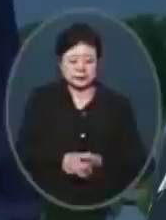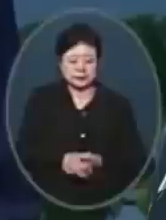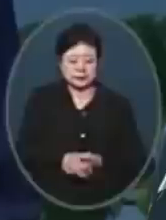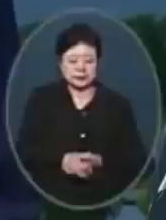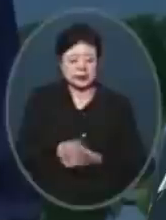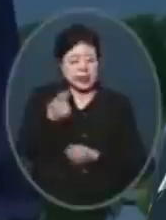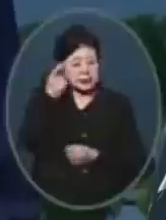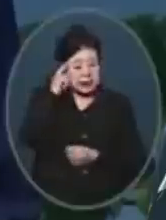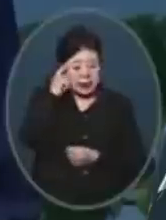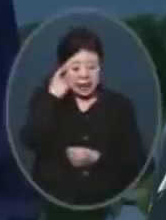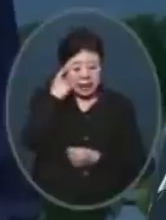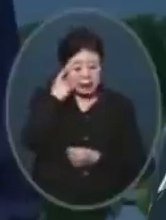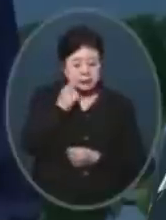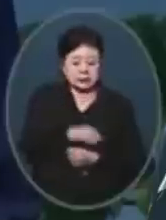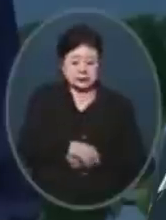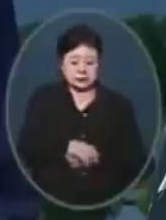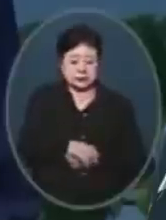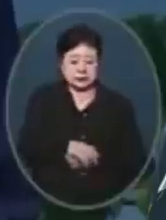생각을